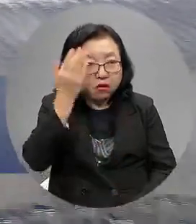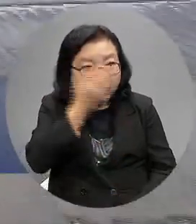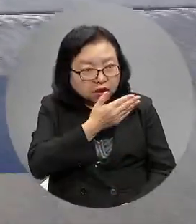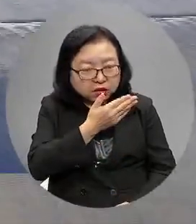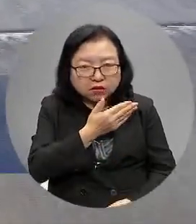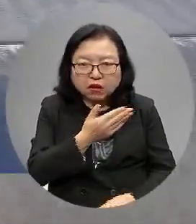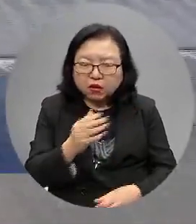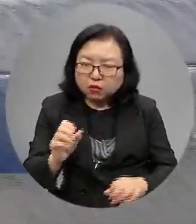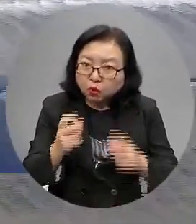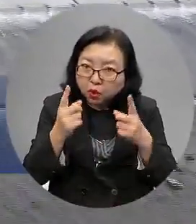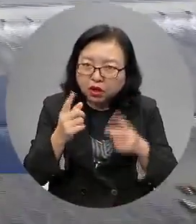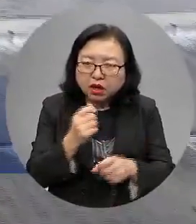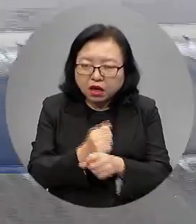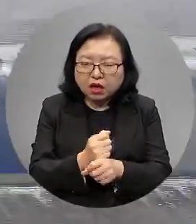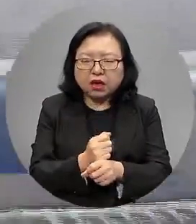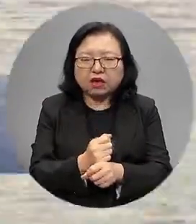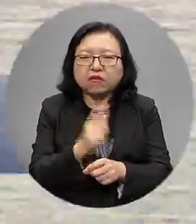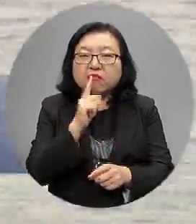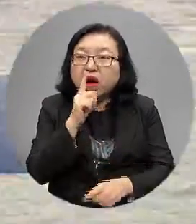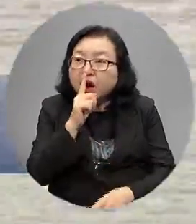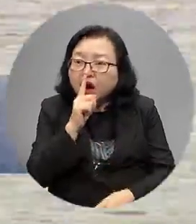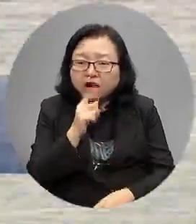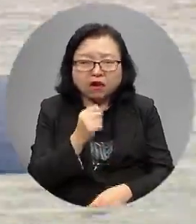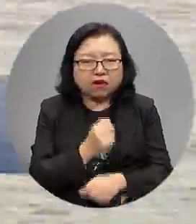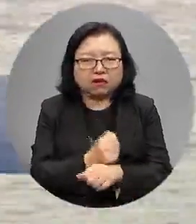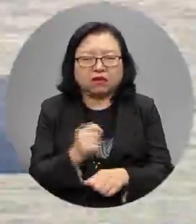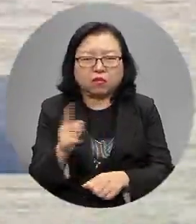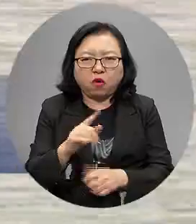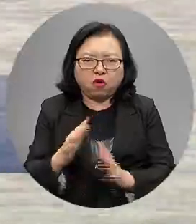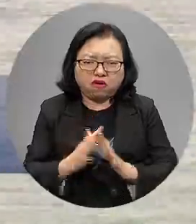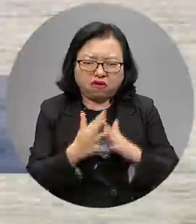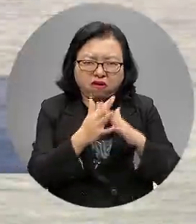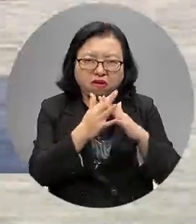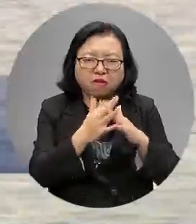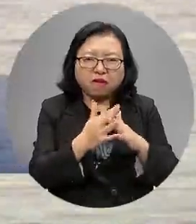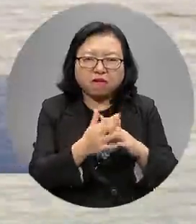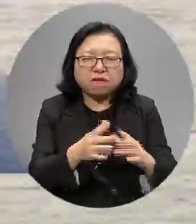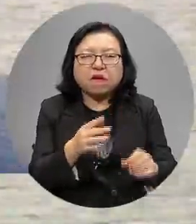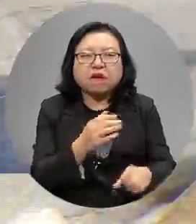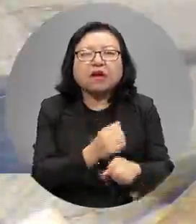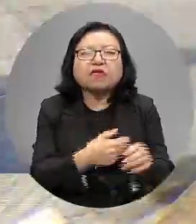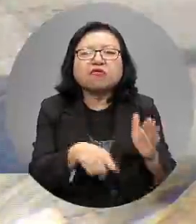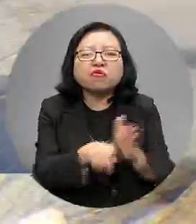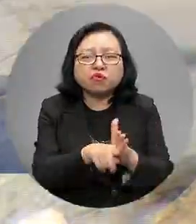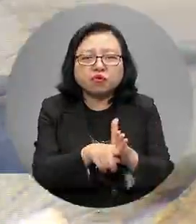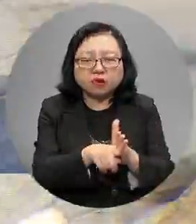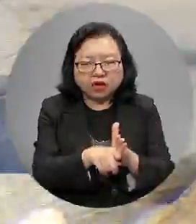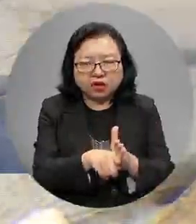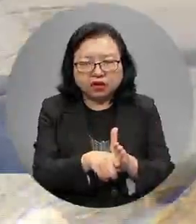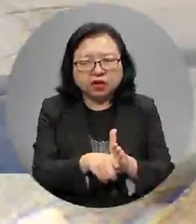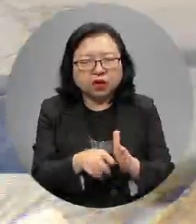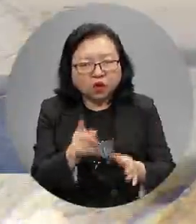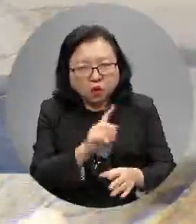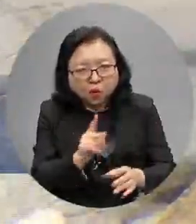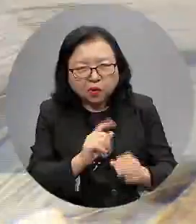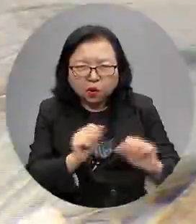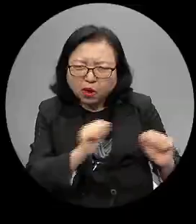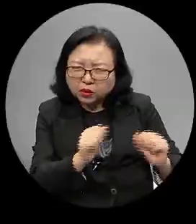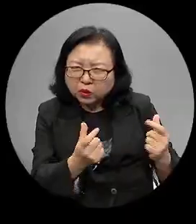추진하기 위한 어떤 그 밑그림, 어떤 밑작업 뭐 그런 느낌이 굉장히 많이